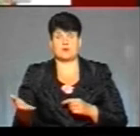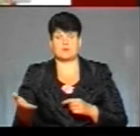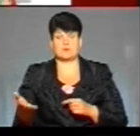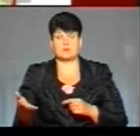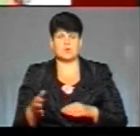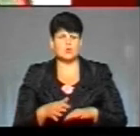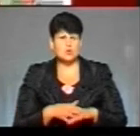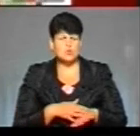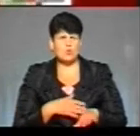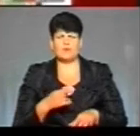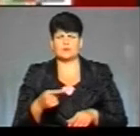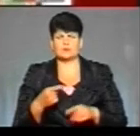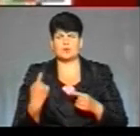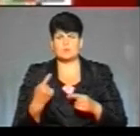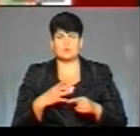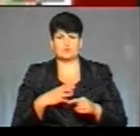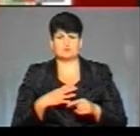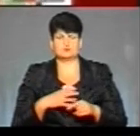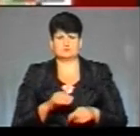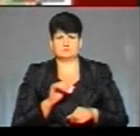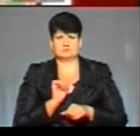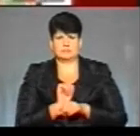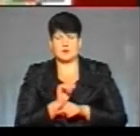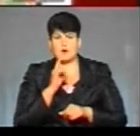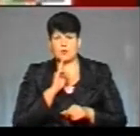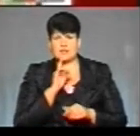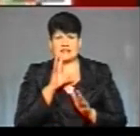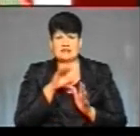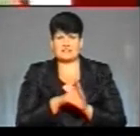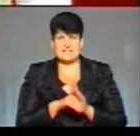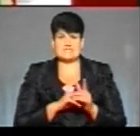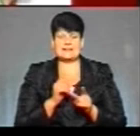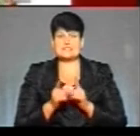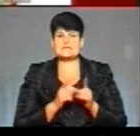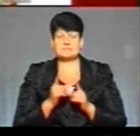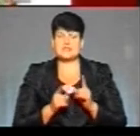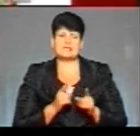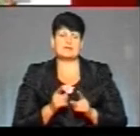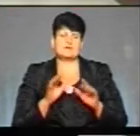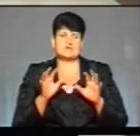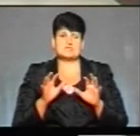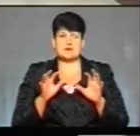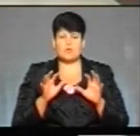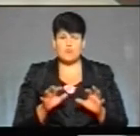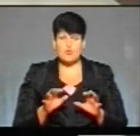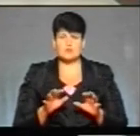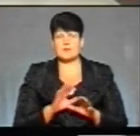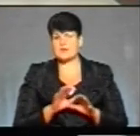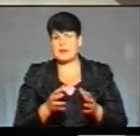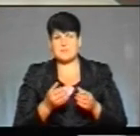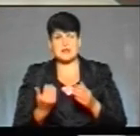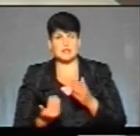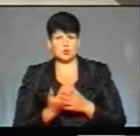довго в Тернопільській області цей процес був приторможений через те, що поки не внесли відповідні зміни в закони або не прийняли нові